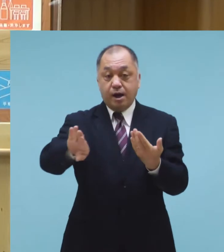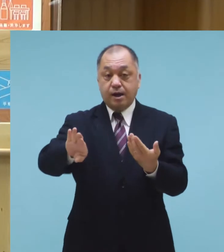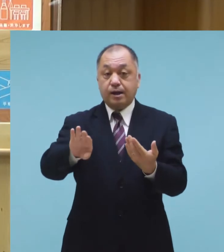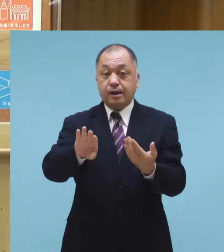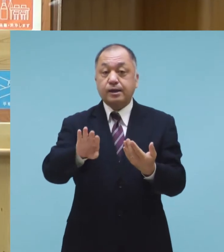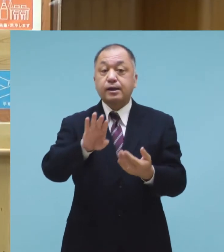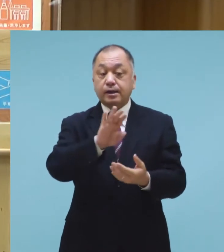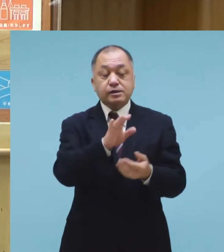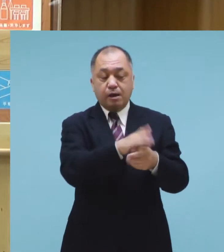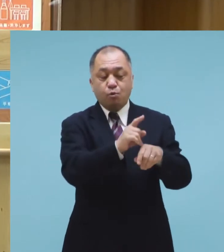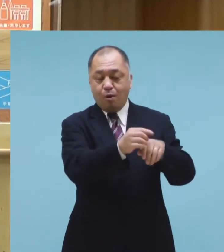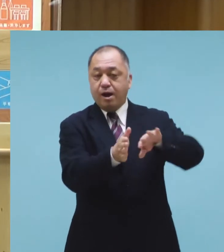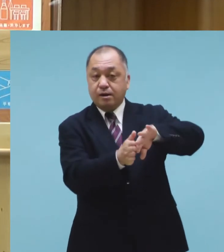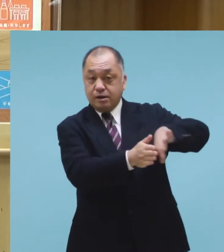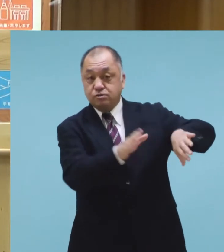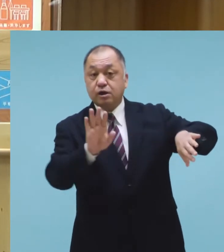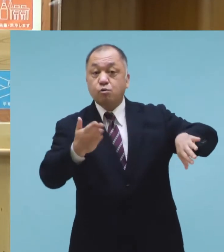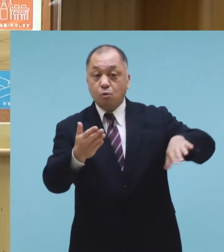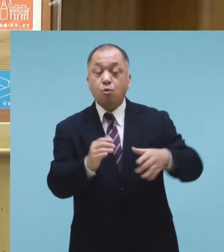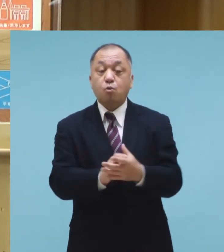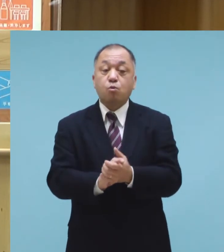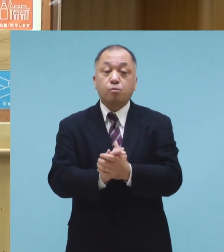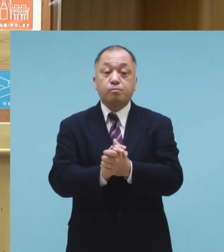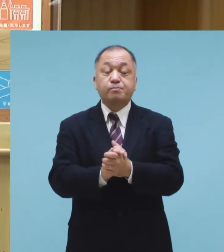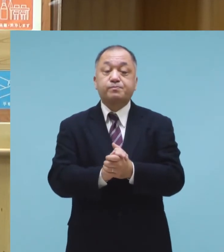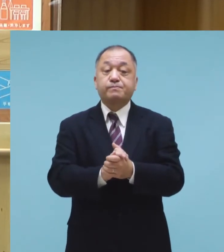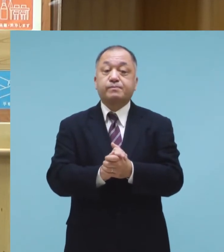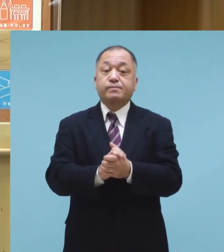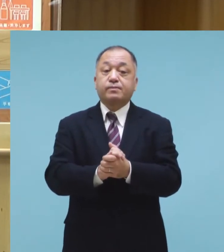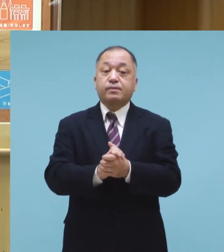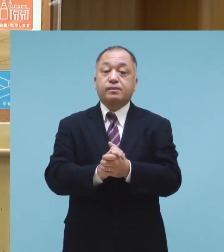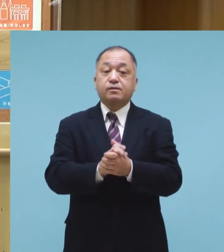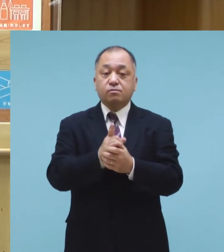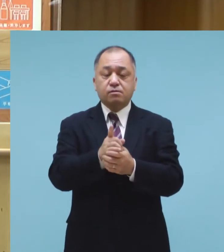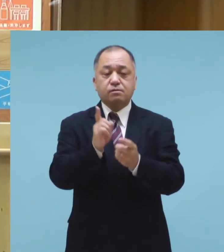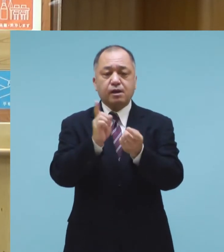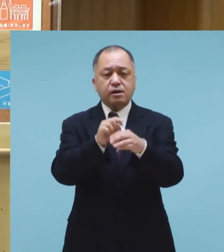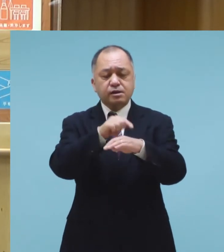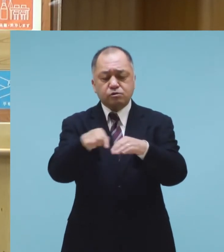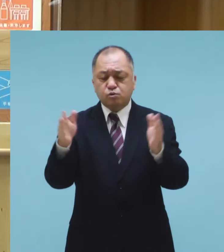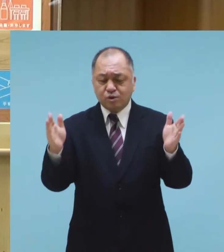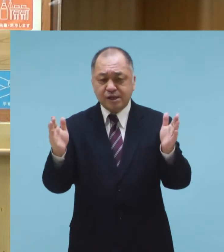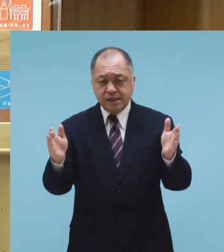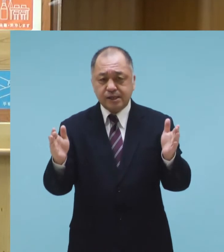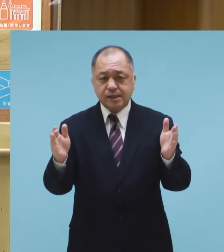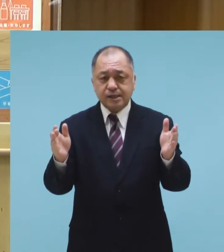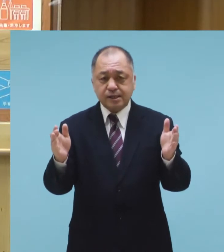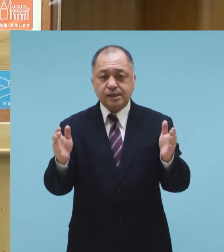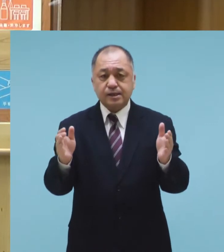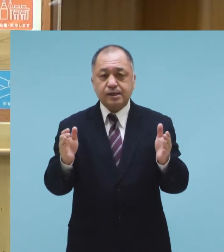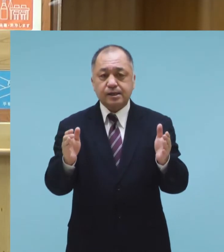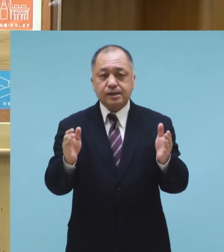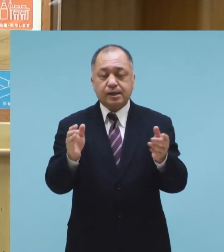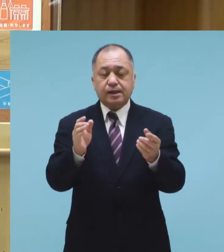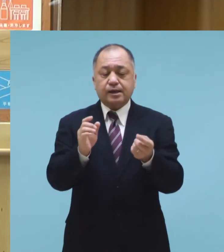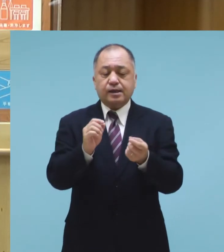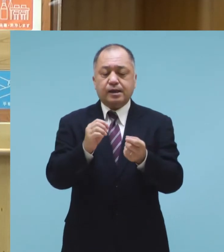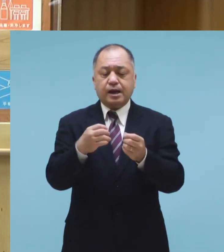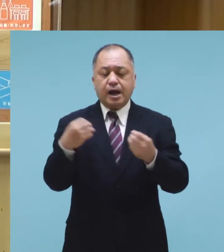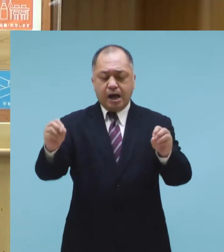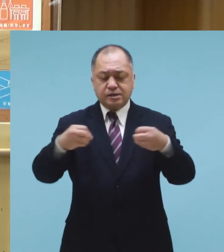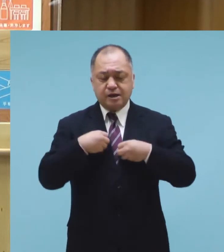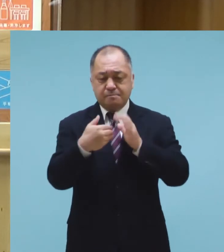ている地域においても、この対策時期にそういったご利用で感染が拡大することを避けるという観点